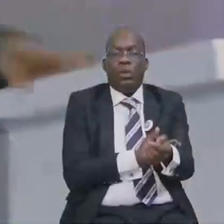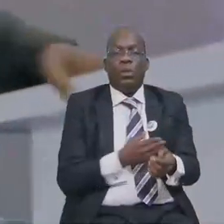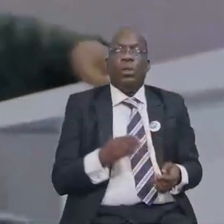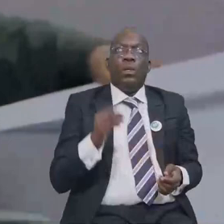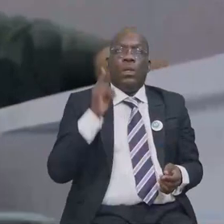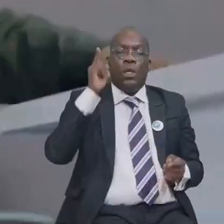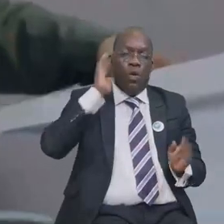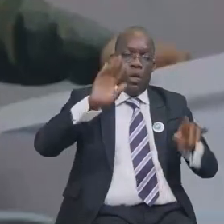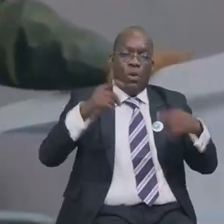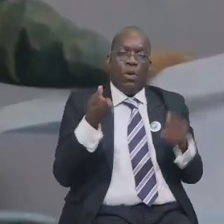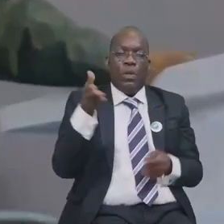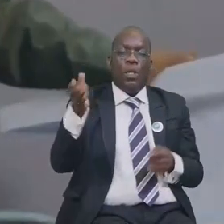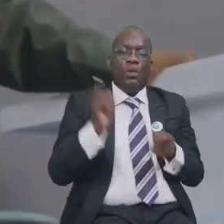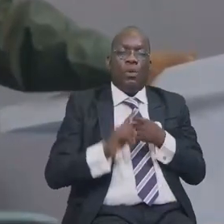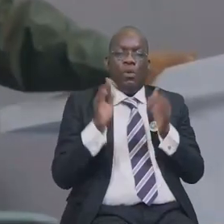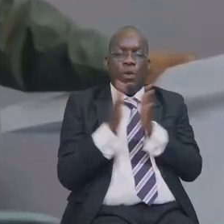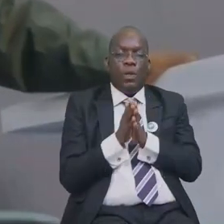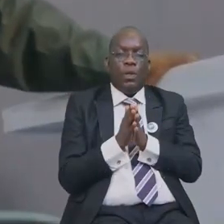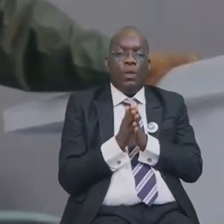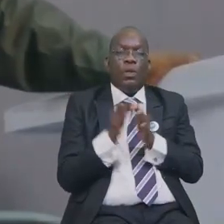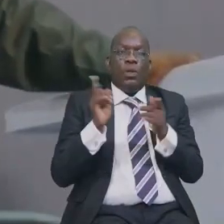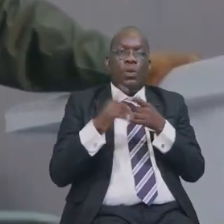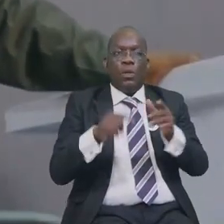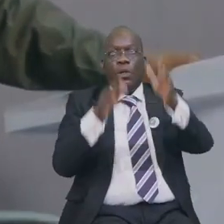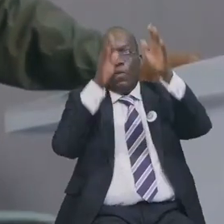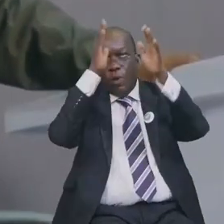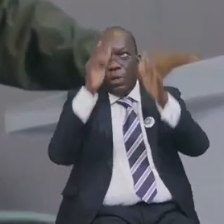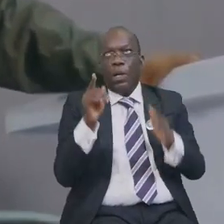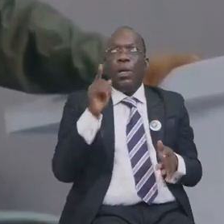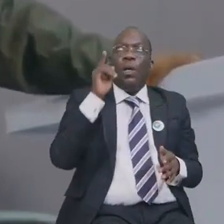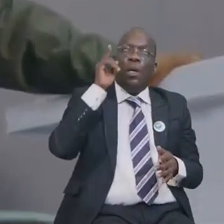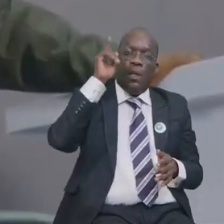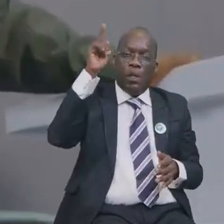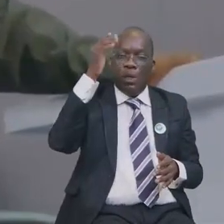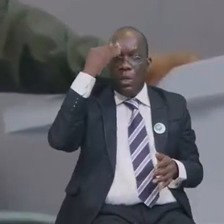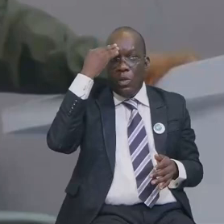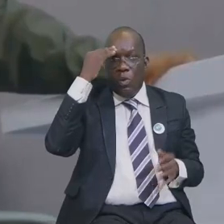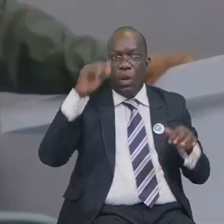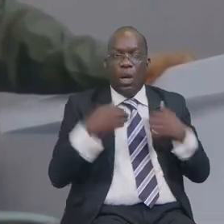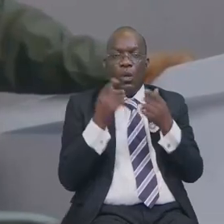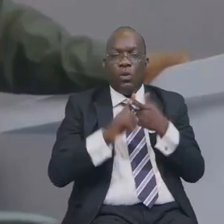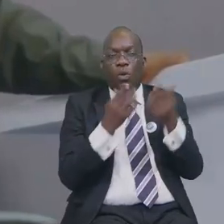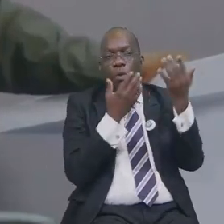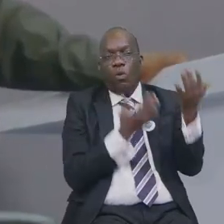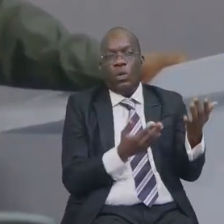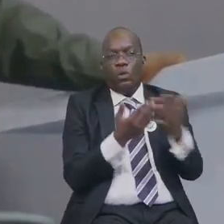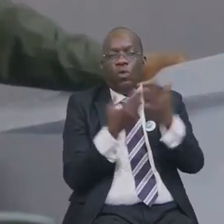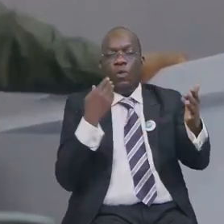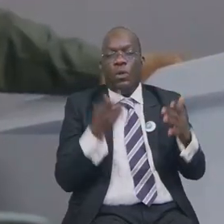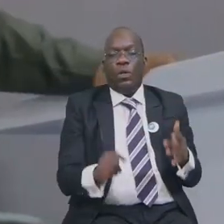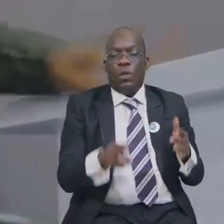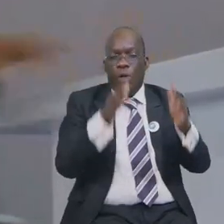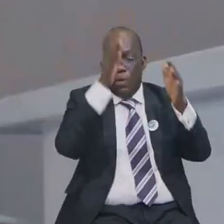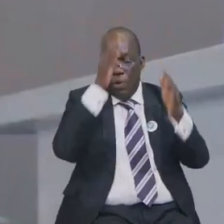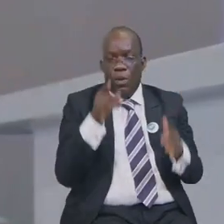priait. Le Père, lui, savait comment rester, attendre devant le Père. Et que